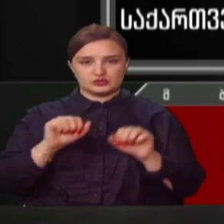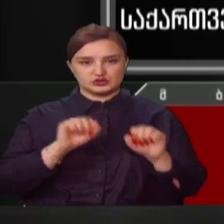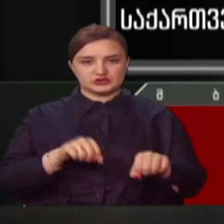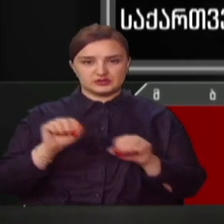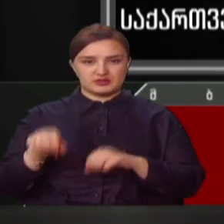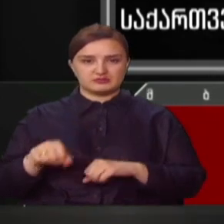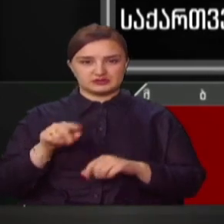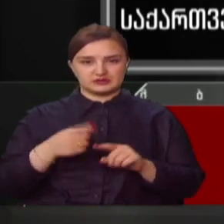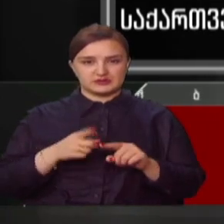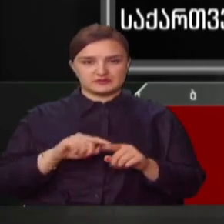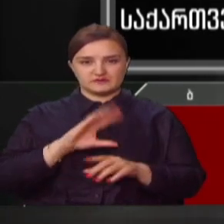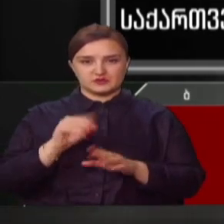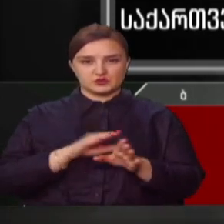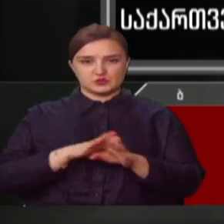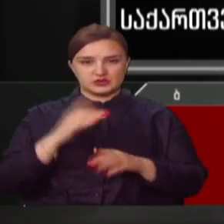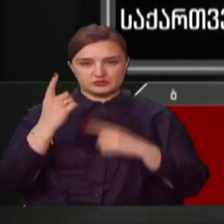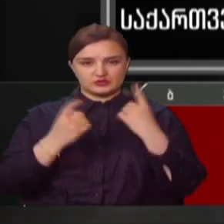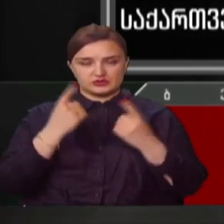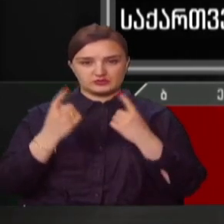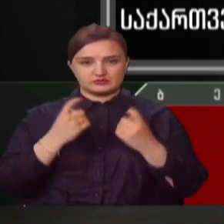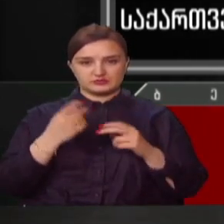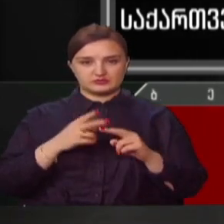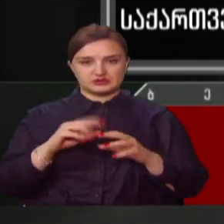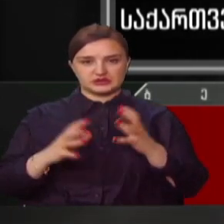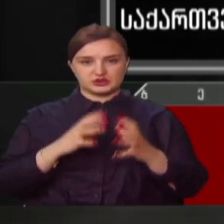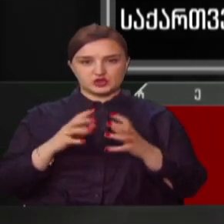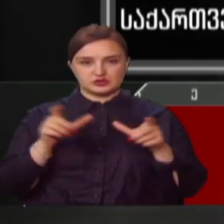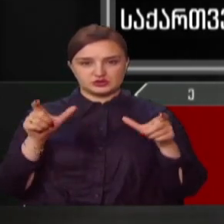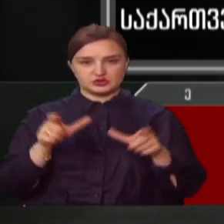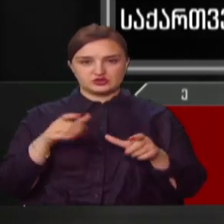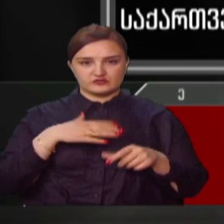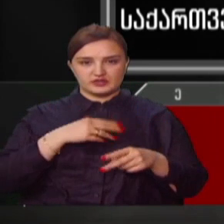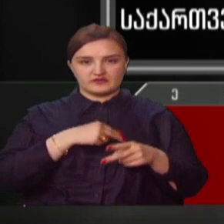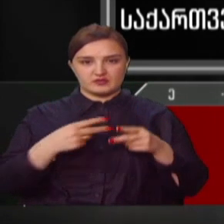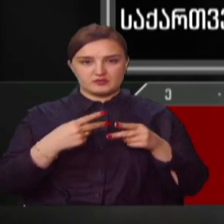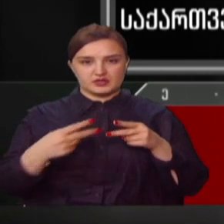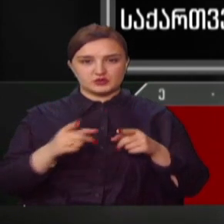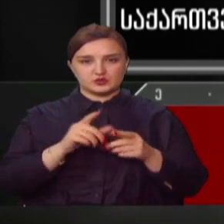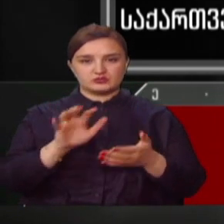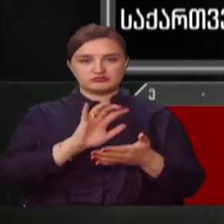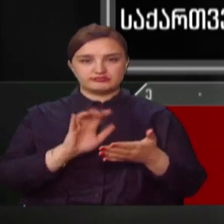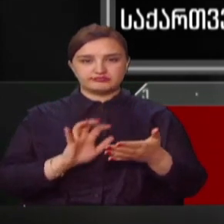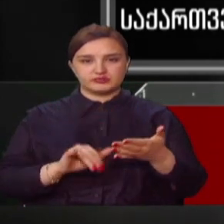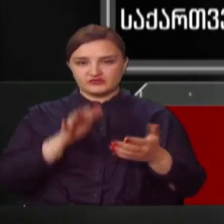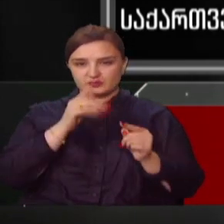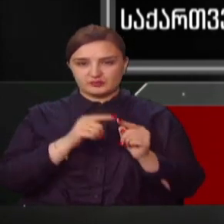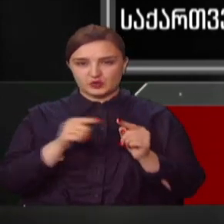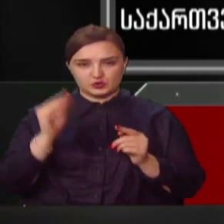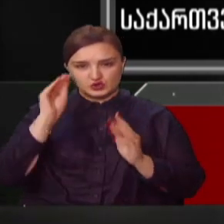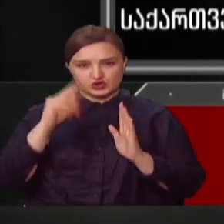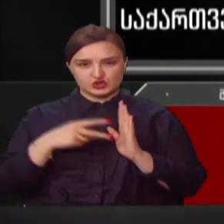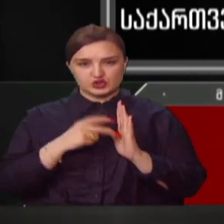რასთან დაკავშირებითაც სრულად ინფორმირებულია საერთაშორისო სანქციების დამწესებელი ჩვენი პარტნიორები. მათ შორის სტატიაში მოყვანილი პერიოდი შეფასებული